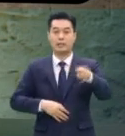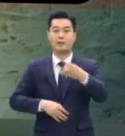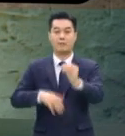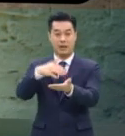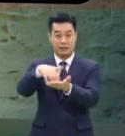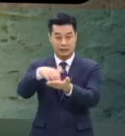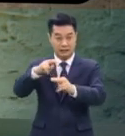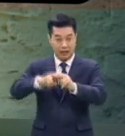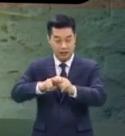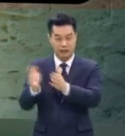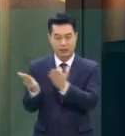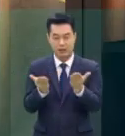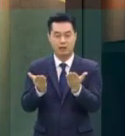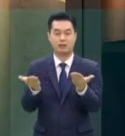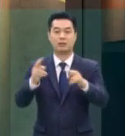마련하겠습니다